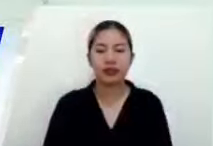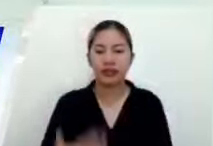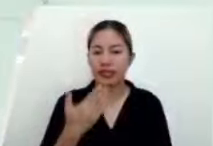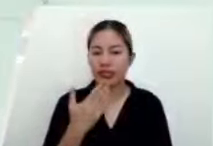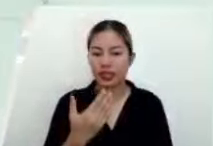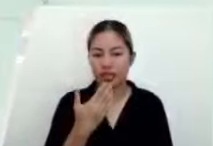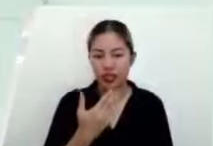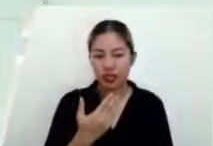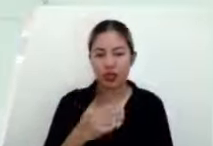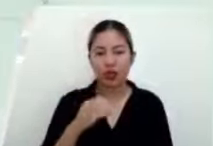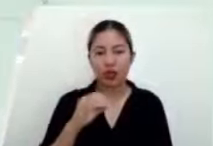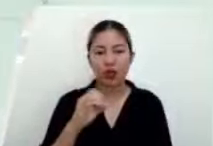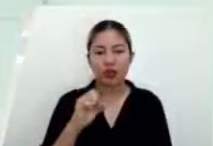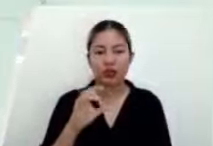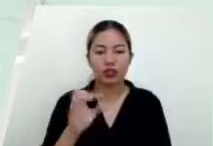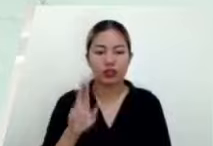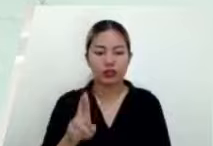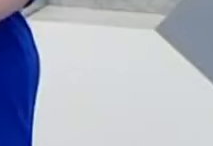Oida.